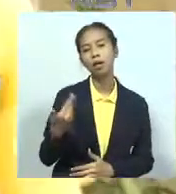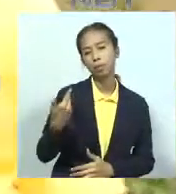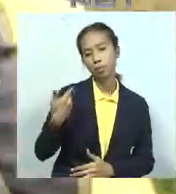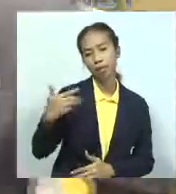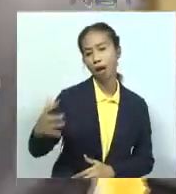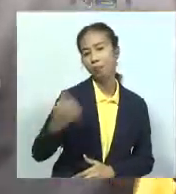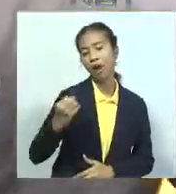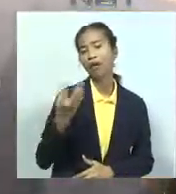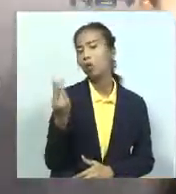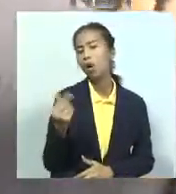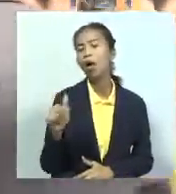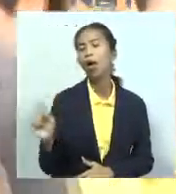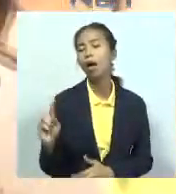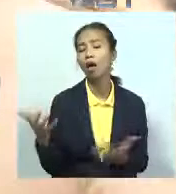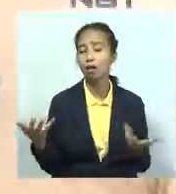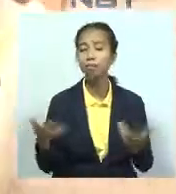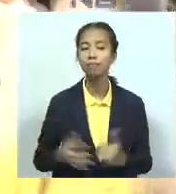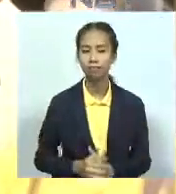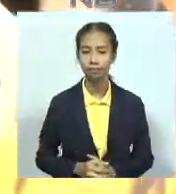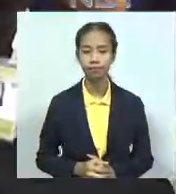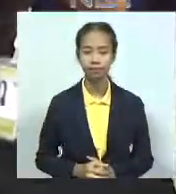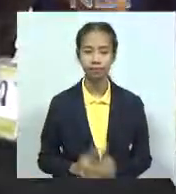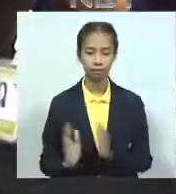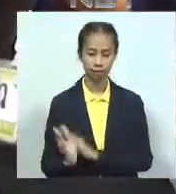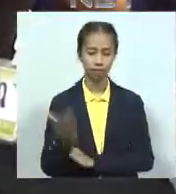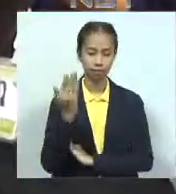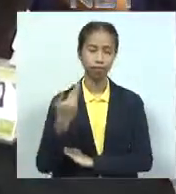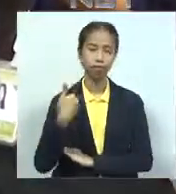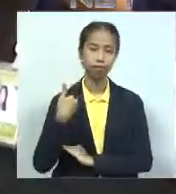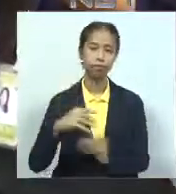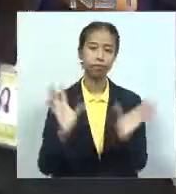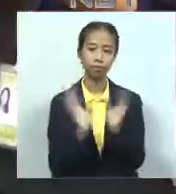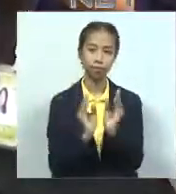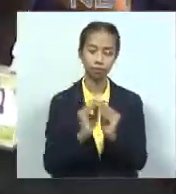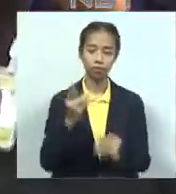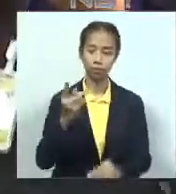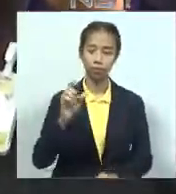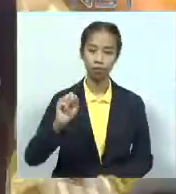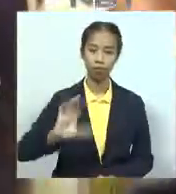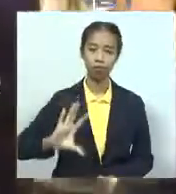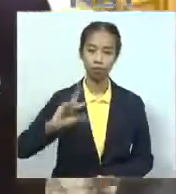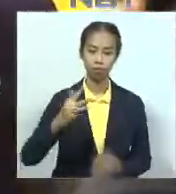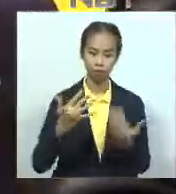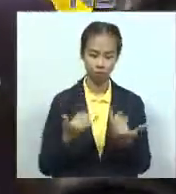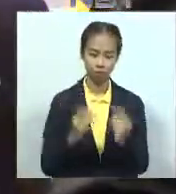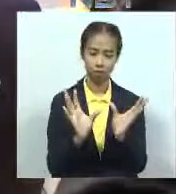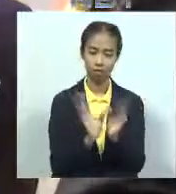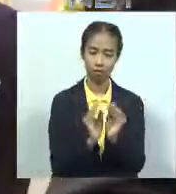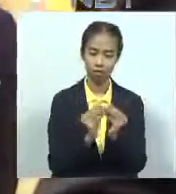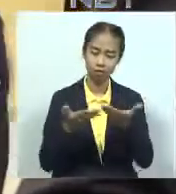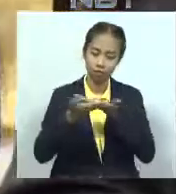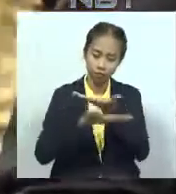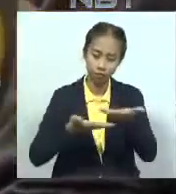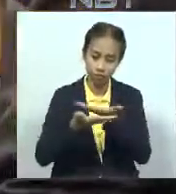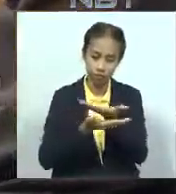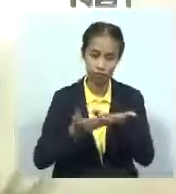จมากแค่ไหนกันขณะที่ในช่วงเช้านะคะได้มีการประชุมคสช.โดยในที่ประชุมมีการหารือนะคะเต